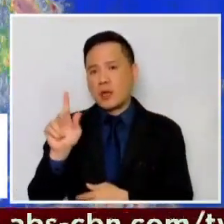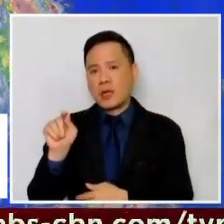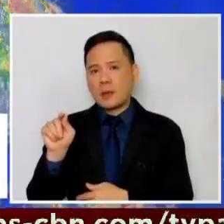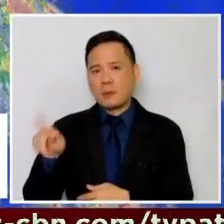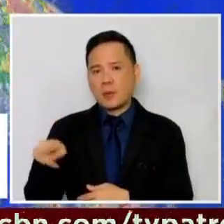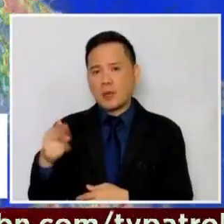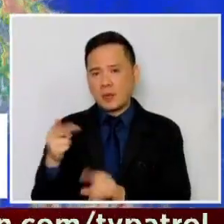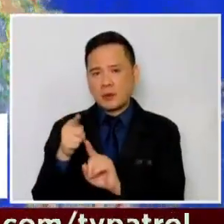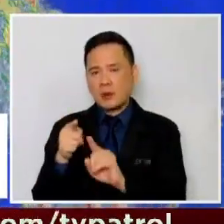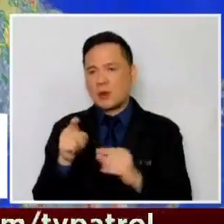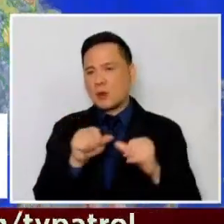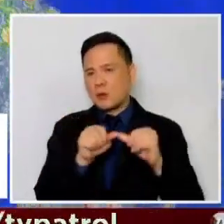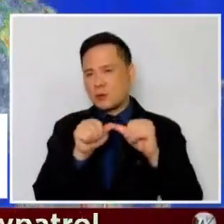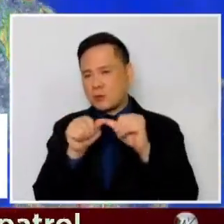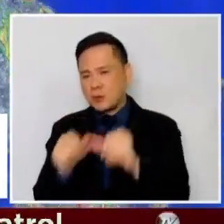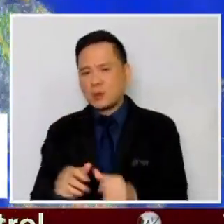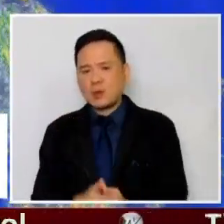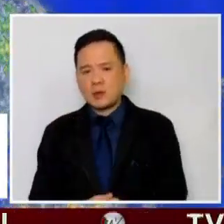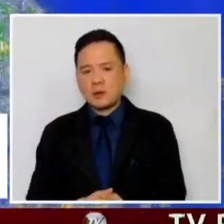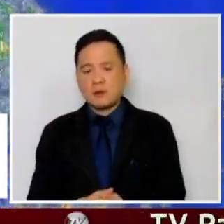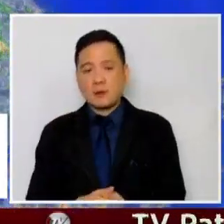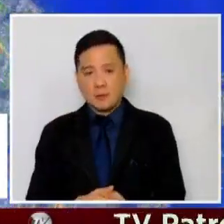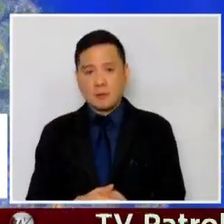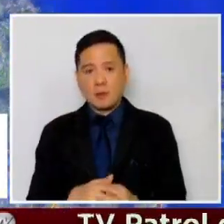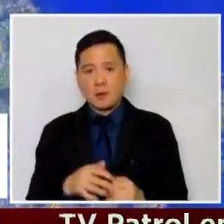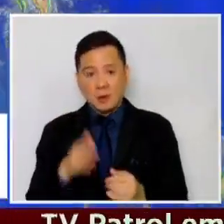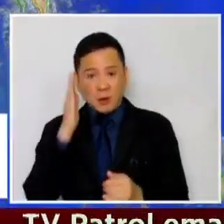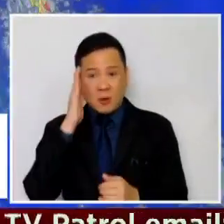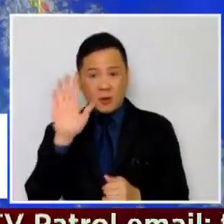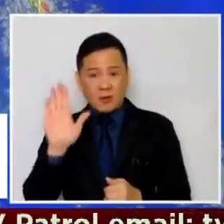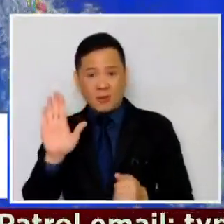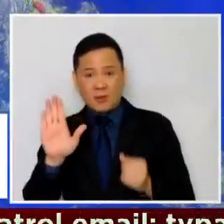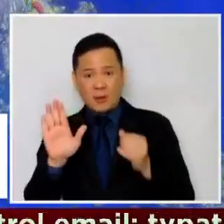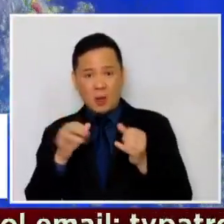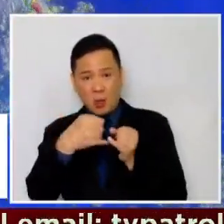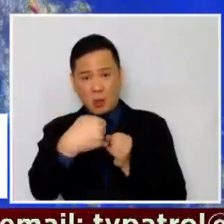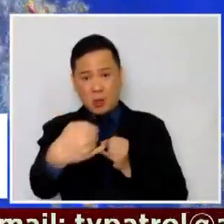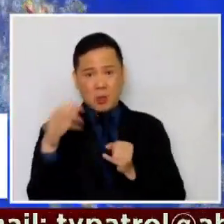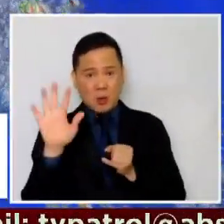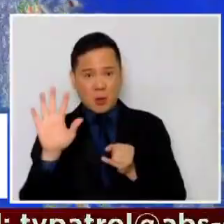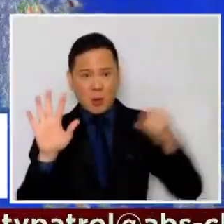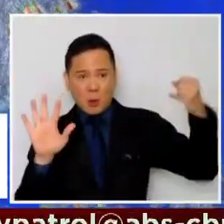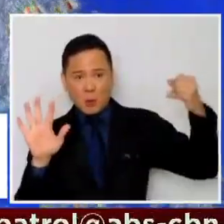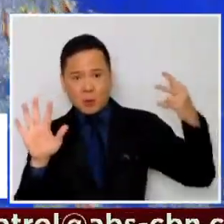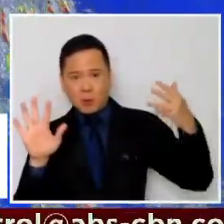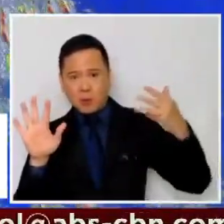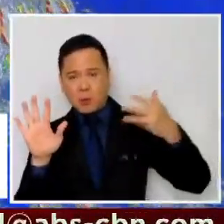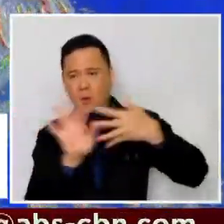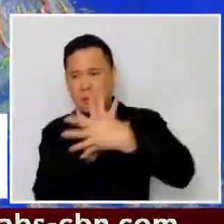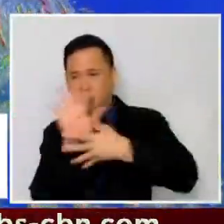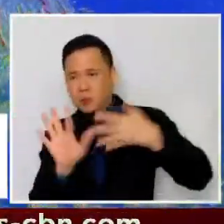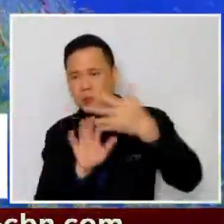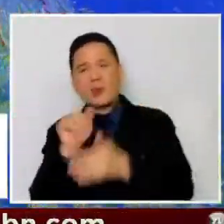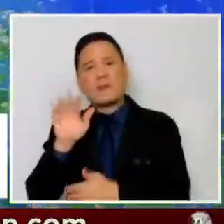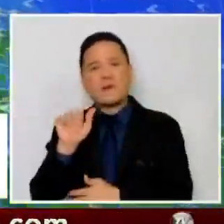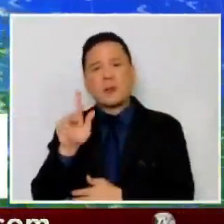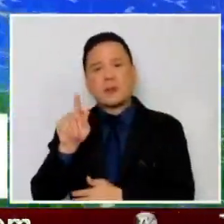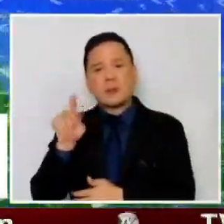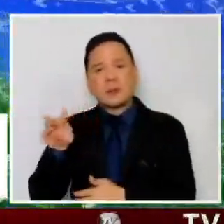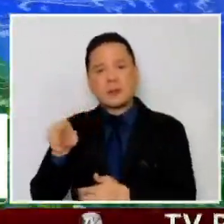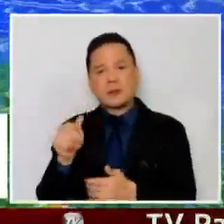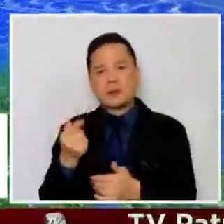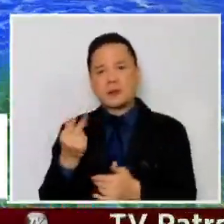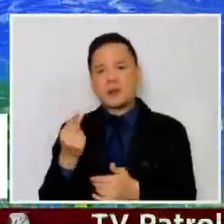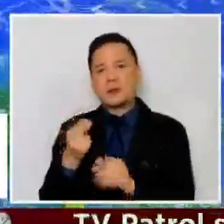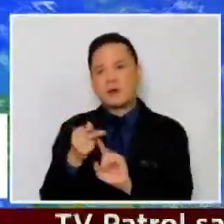Kumikilos ito pahilagang kanluran sa bilis na 15 kilometers per hour. Ayon po sa PAGASA, bumaba ang tsansa